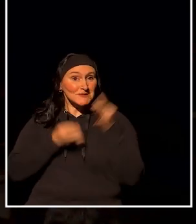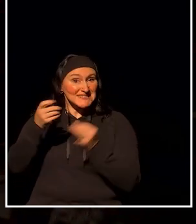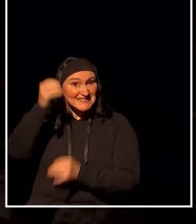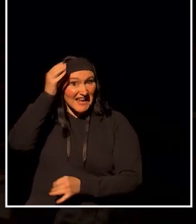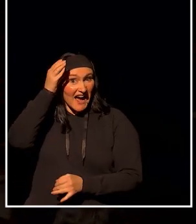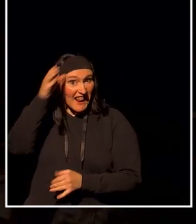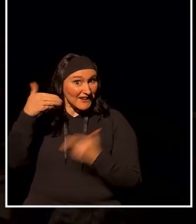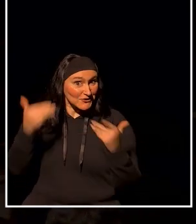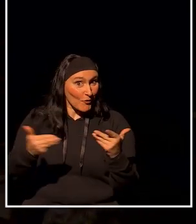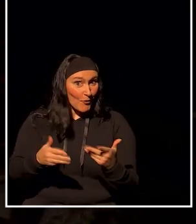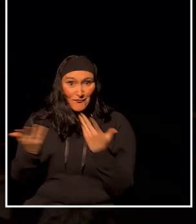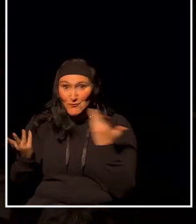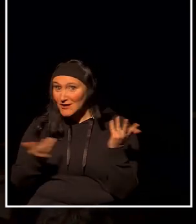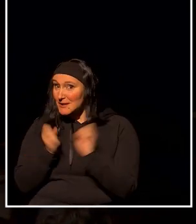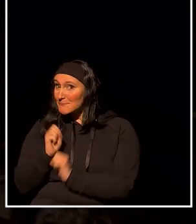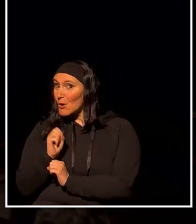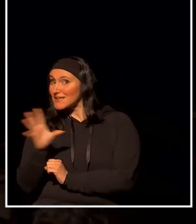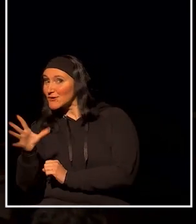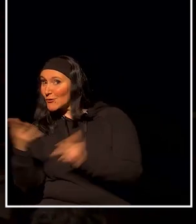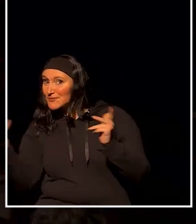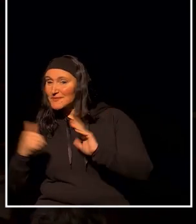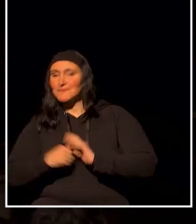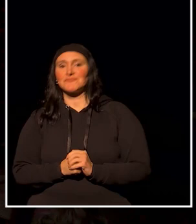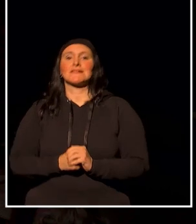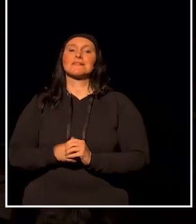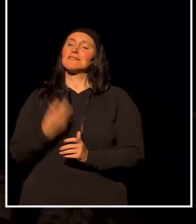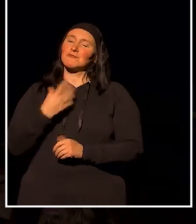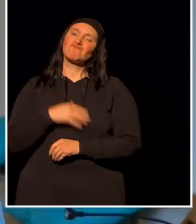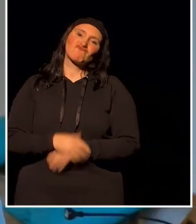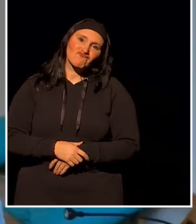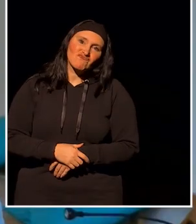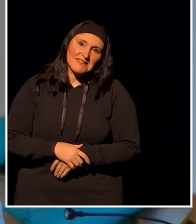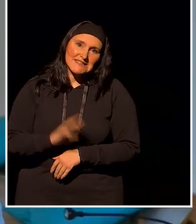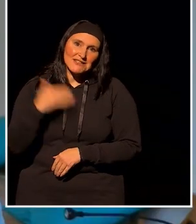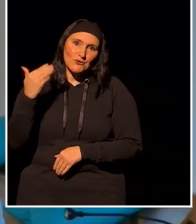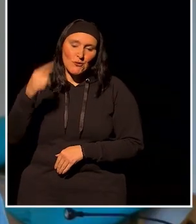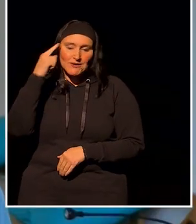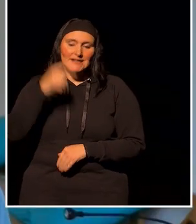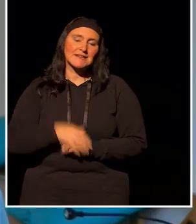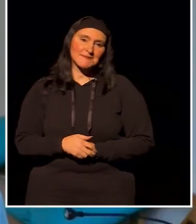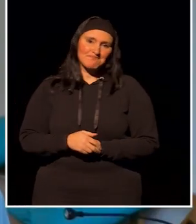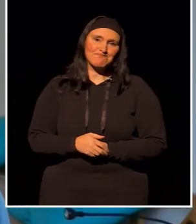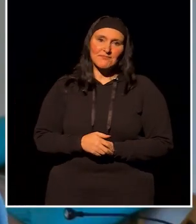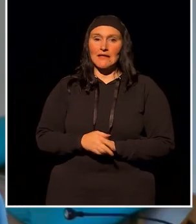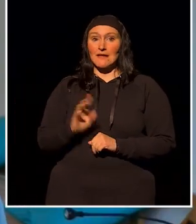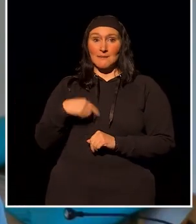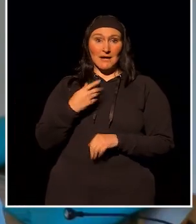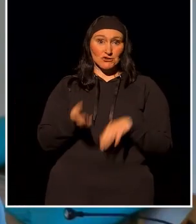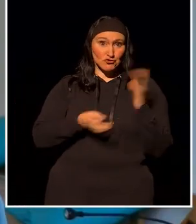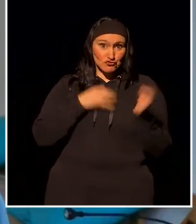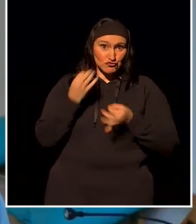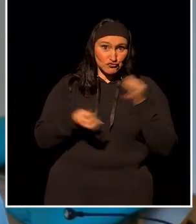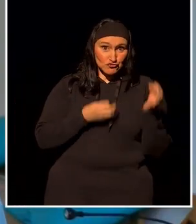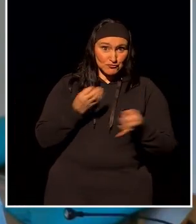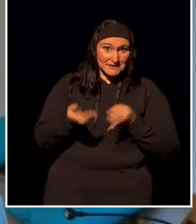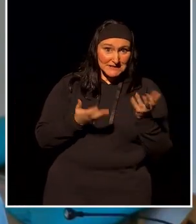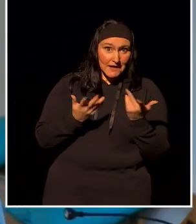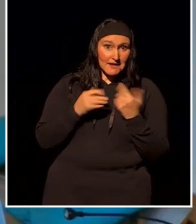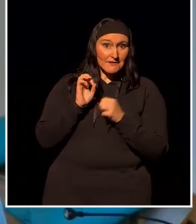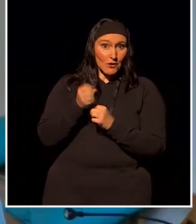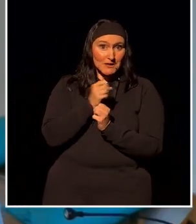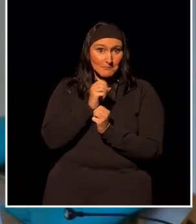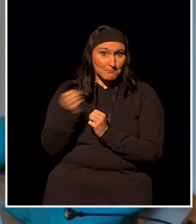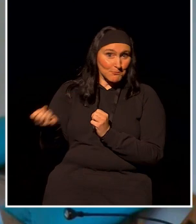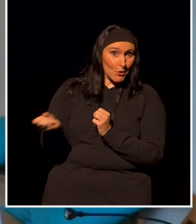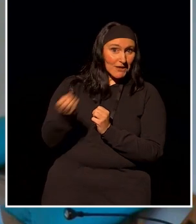Das ist lieb, dass du das sagst, aber ich selber fühle mich gar nicht als ein Spezialist für Projektionen. Mir ist das gerade